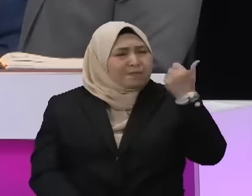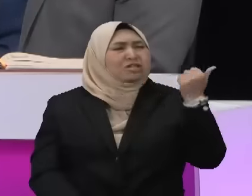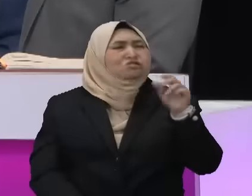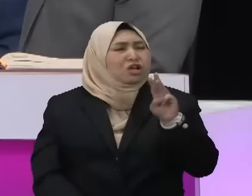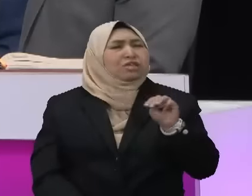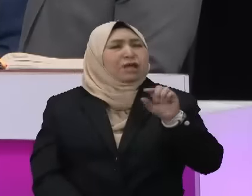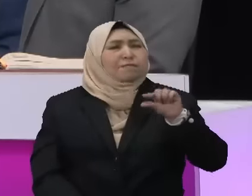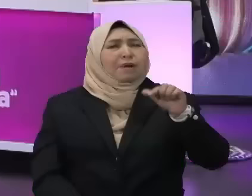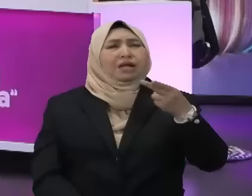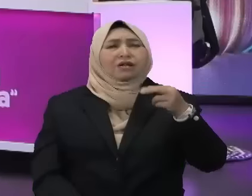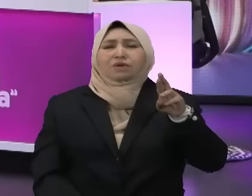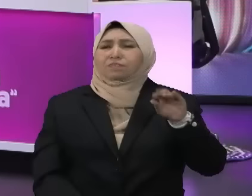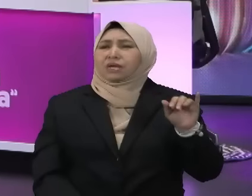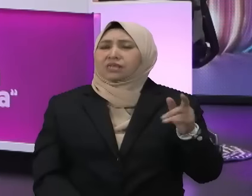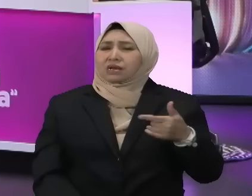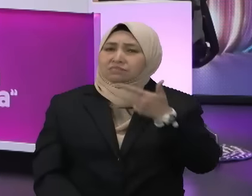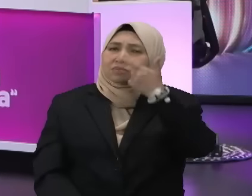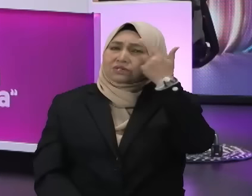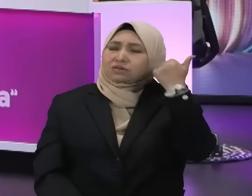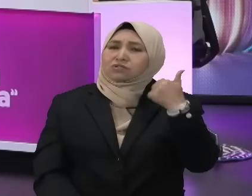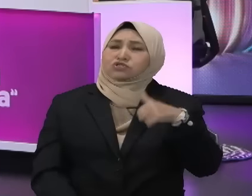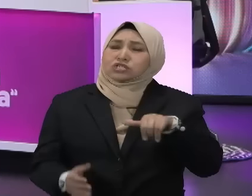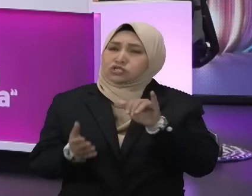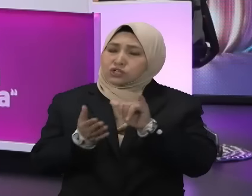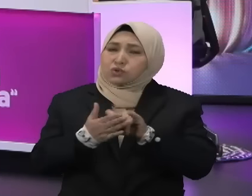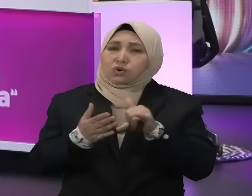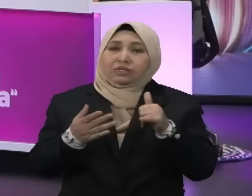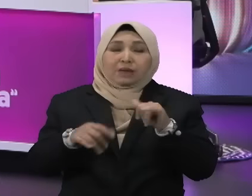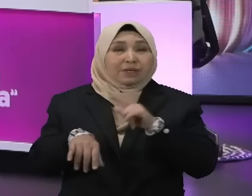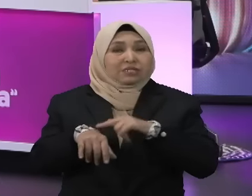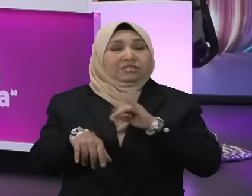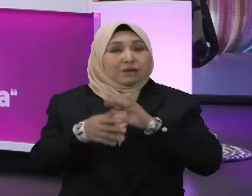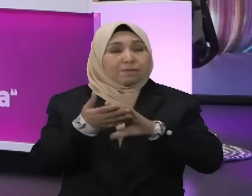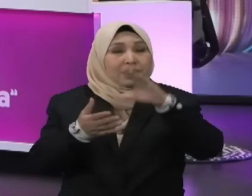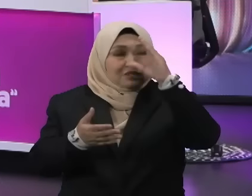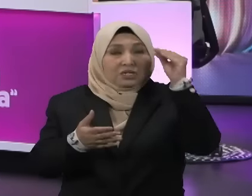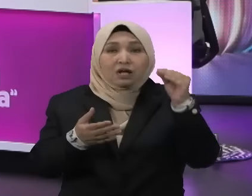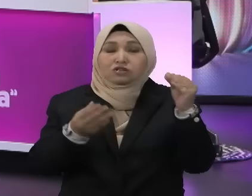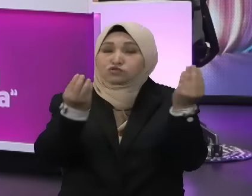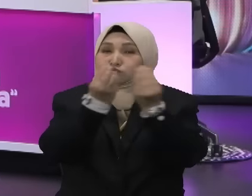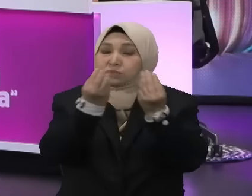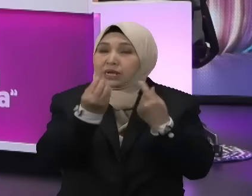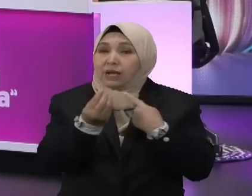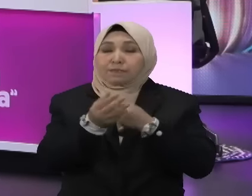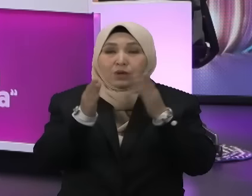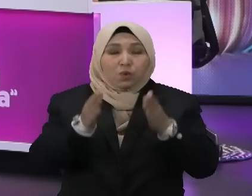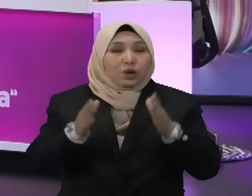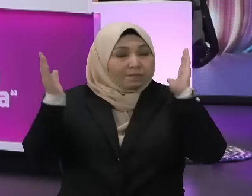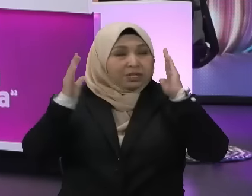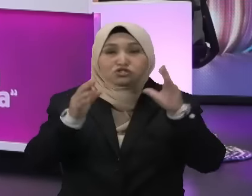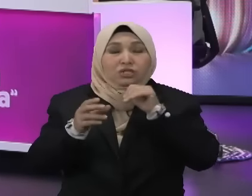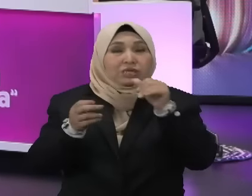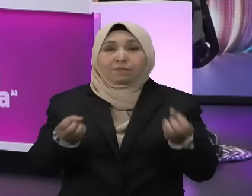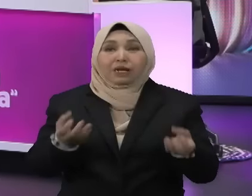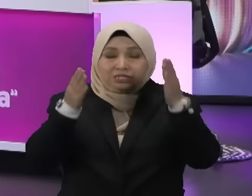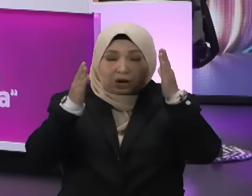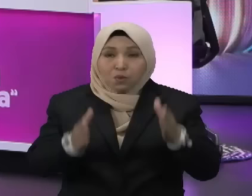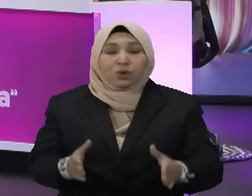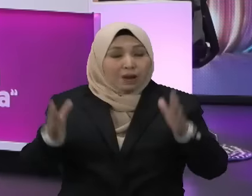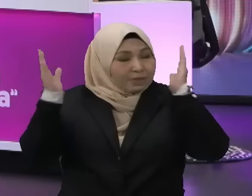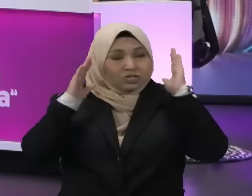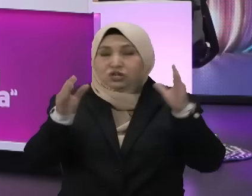ni kerana di sana ketika mana saya belajar lah, jumlah kami orang Malaysia di sana tak ramai. Bukan pelajar je, orang Malaysia